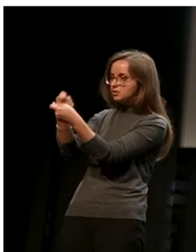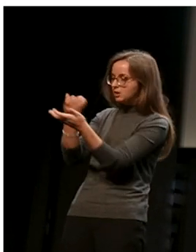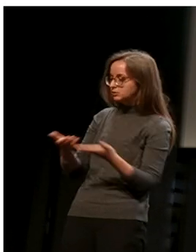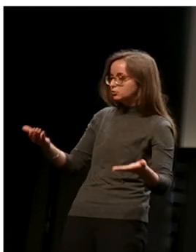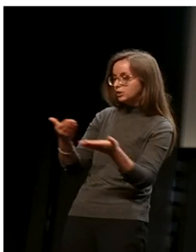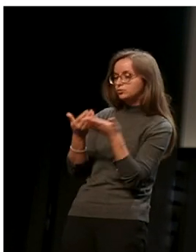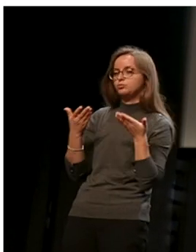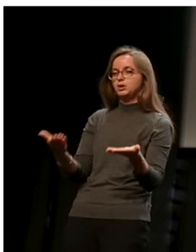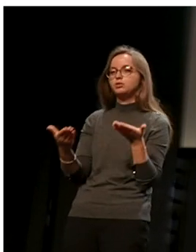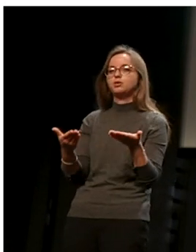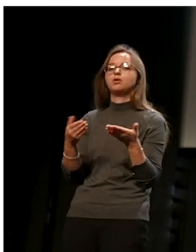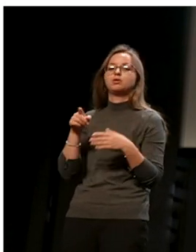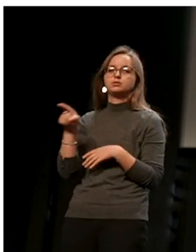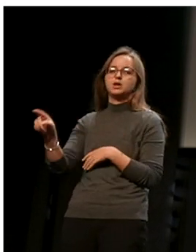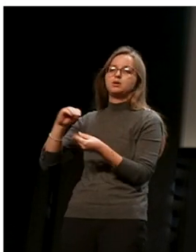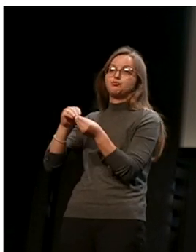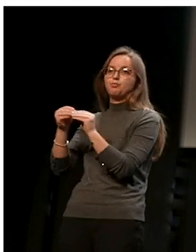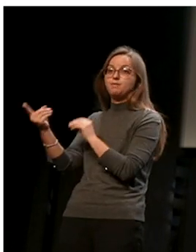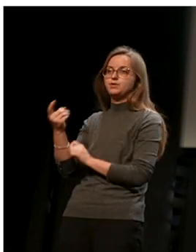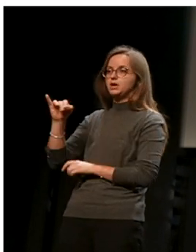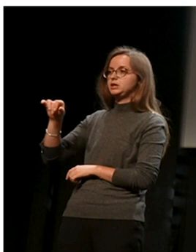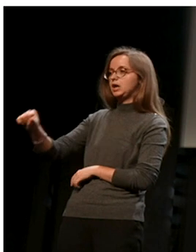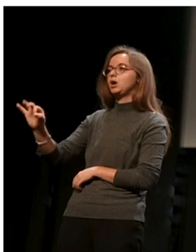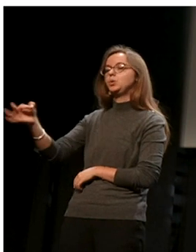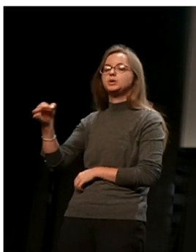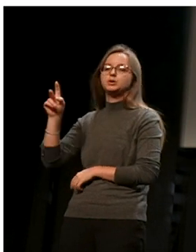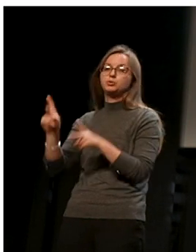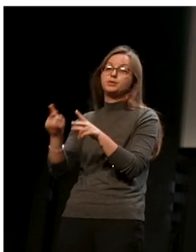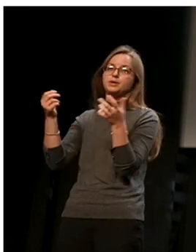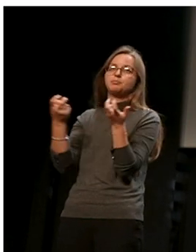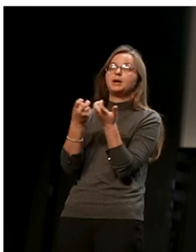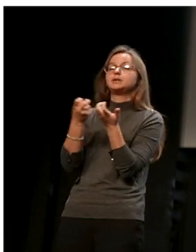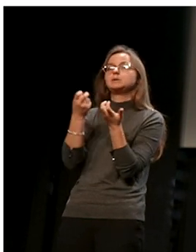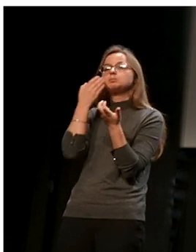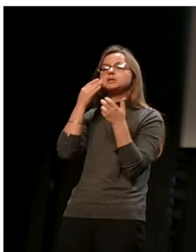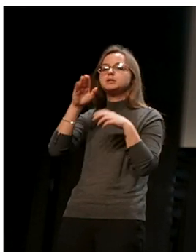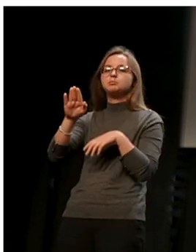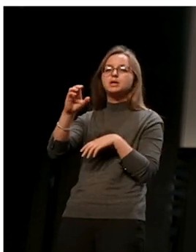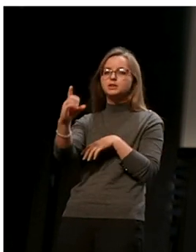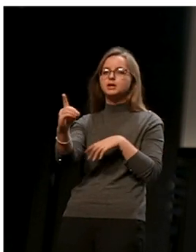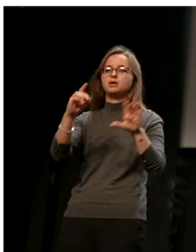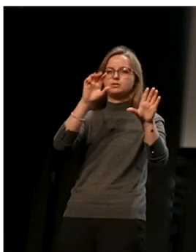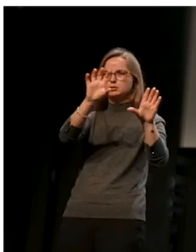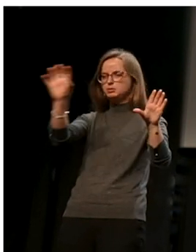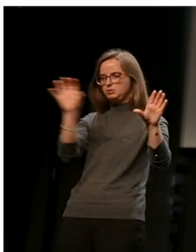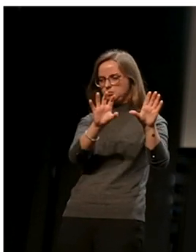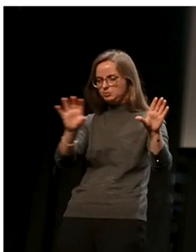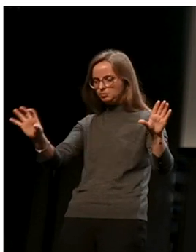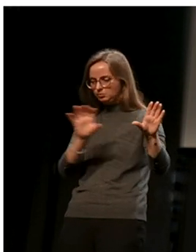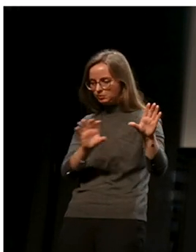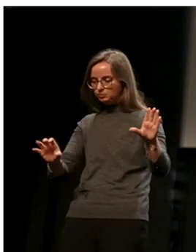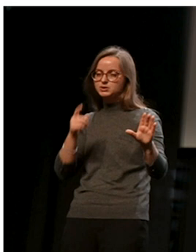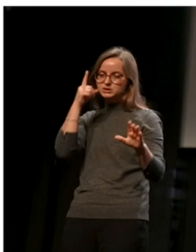l'est de moins en moins avec l'IA, sur le fait d'avoir un personnage récurrent. Comme si on voulait faire une BD, bon, bah, c'était très dur d'avoir toujours le même personnage généré par son